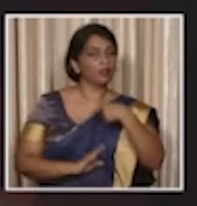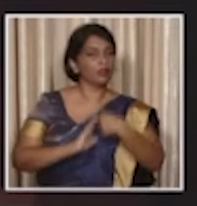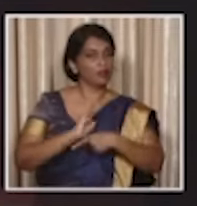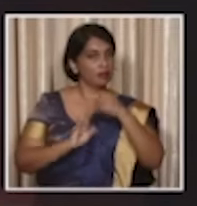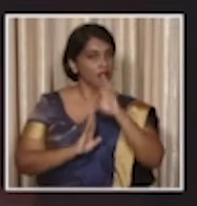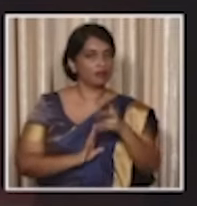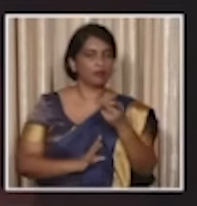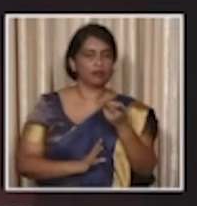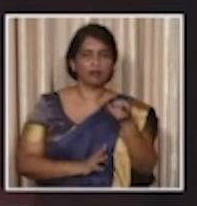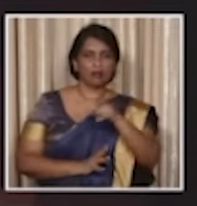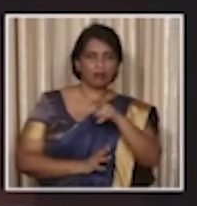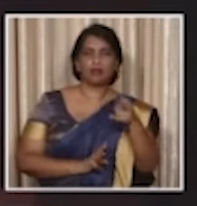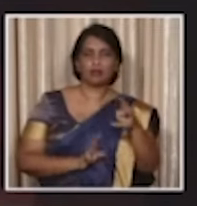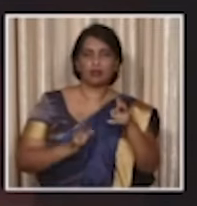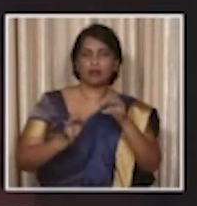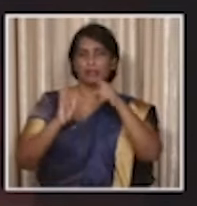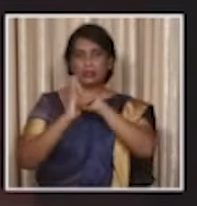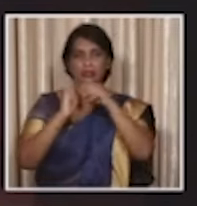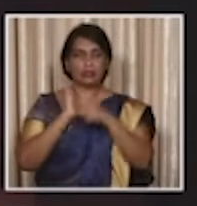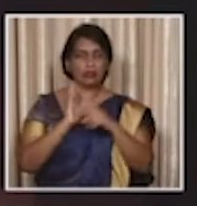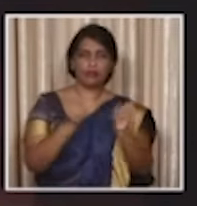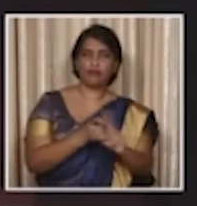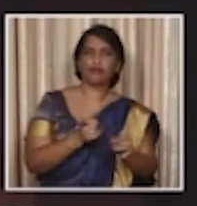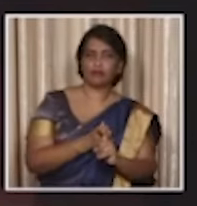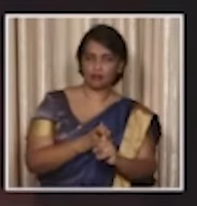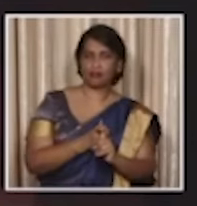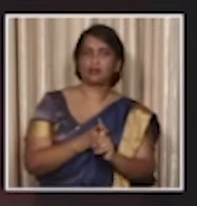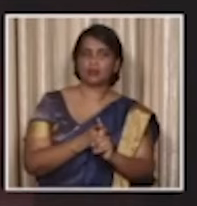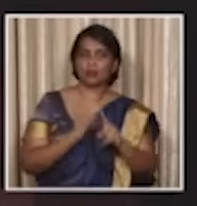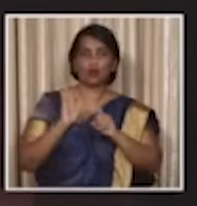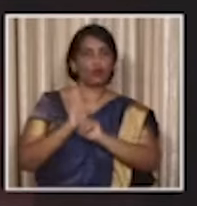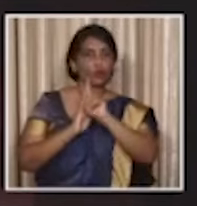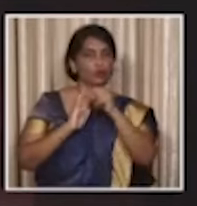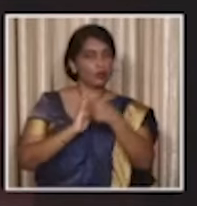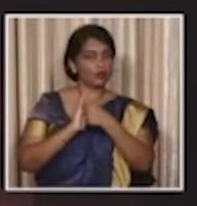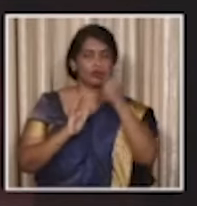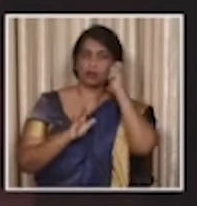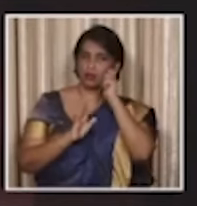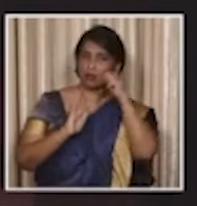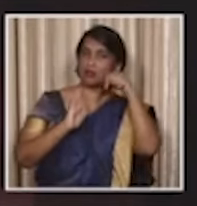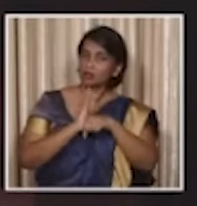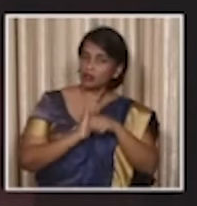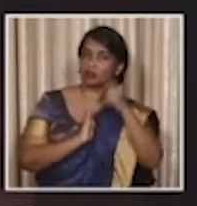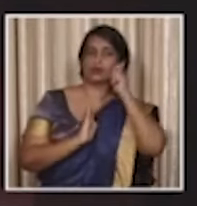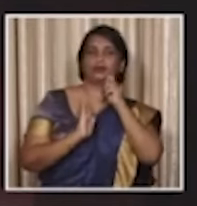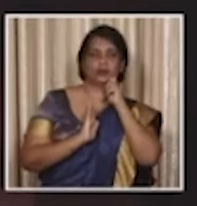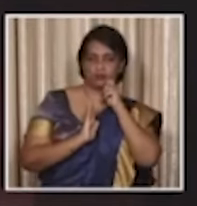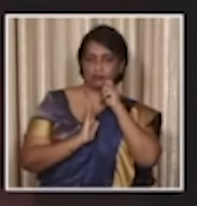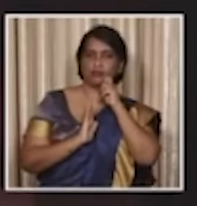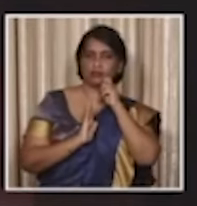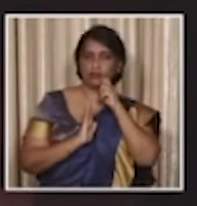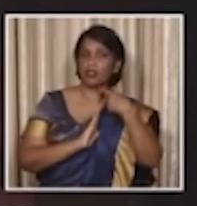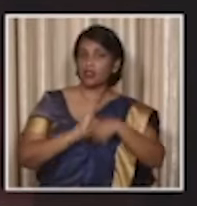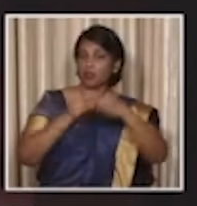තිබුණ දෙපැත්ත පත්තු වෙන විලක්කුව උතුරු නැගෙනහිර ත්‍රස්තවාදයේ දකුණු ත්‍රස්තවාදයේ